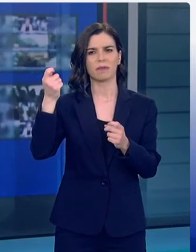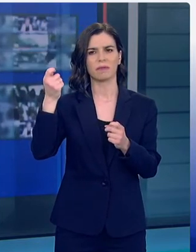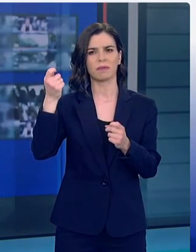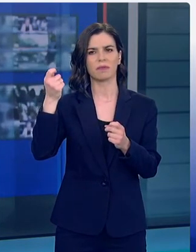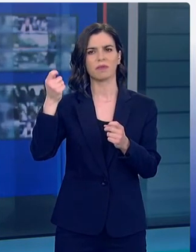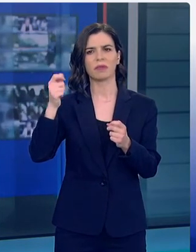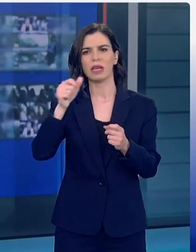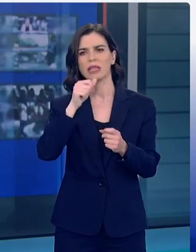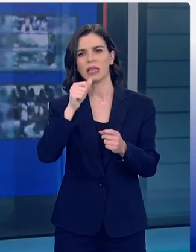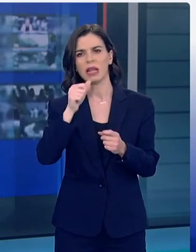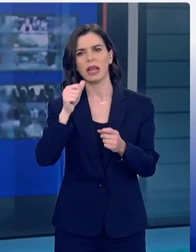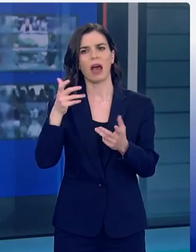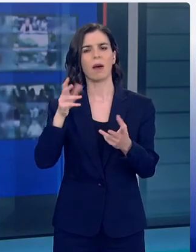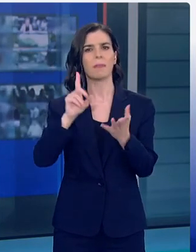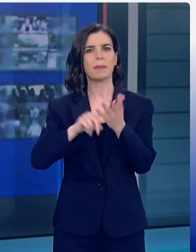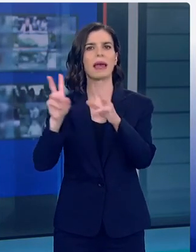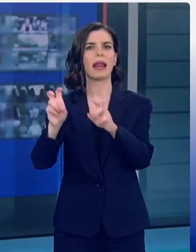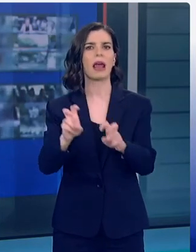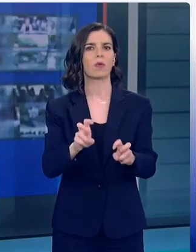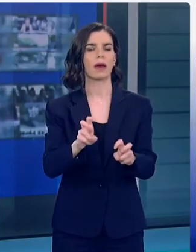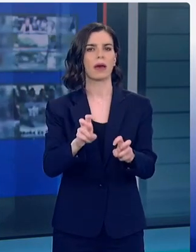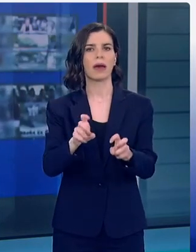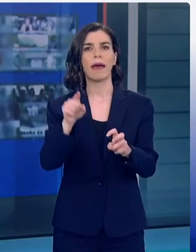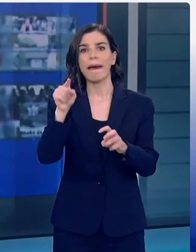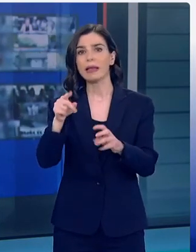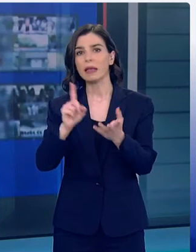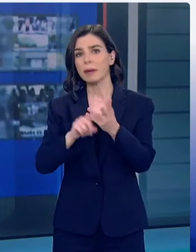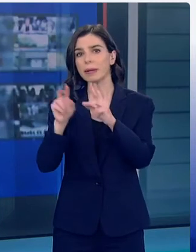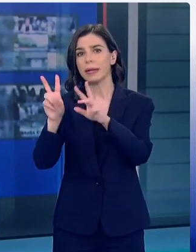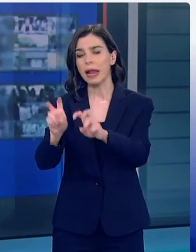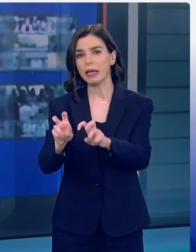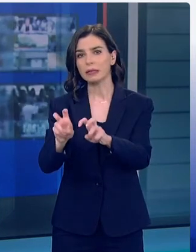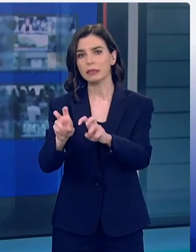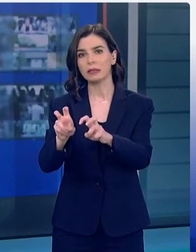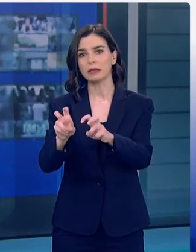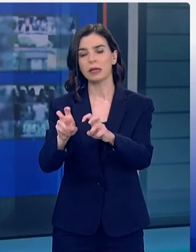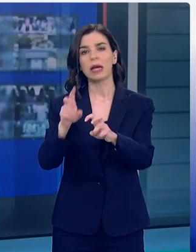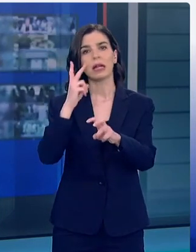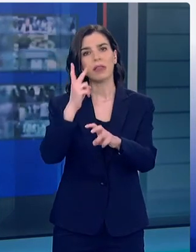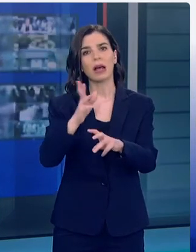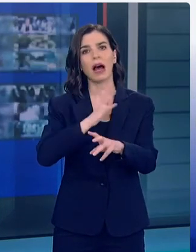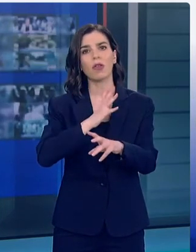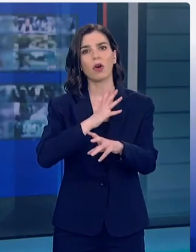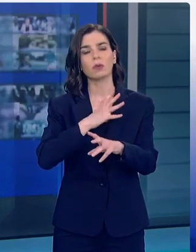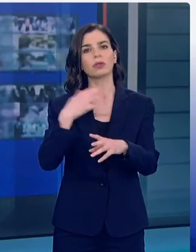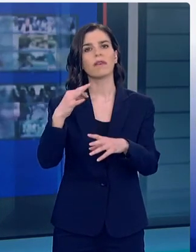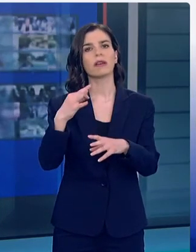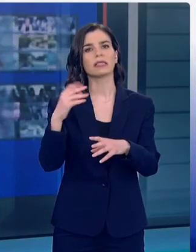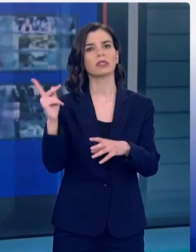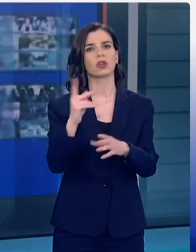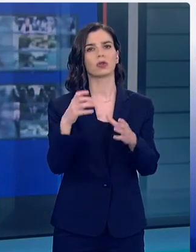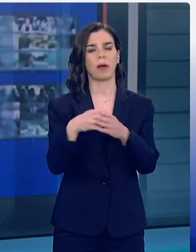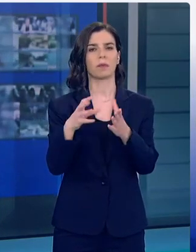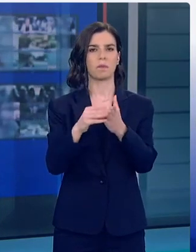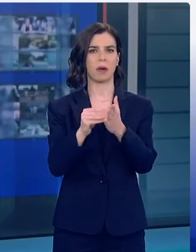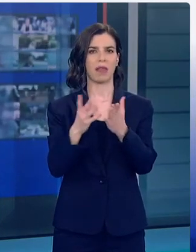τα νερά, τα δημόσια ύδατα. Να ελέγξεις εκεί λοιπόν, να ελέγξεις ανθρώπους που είναι σε ευάλωτες ομάδες, παραδείγματος